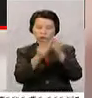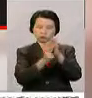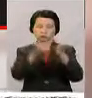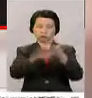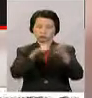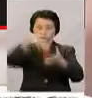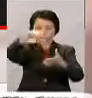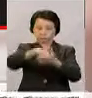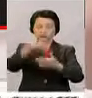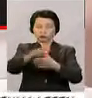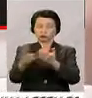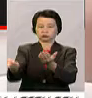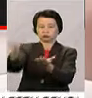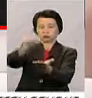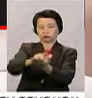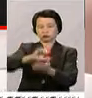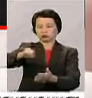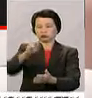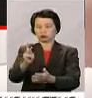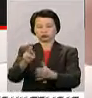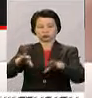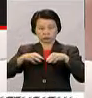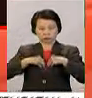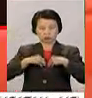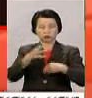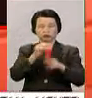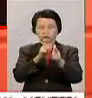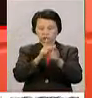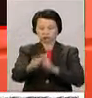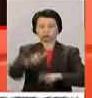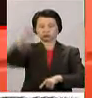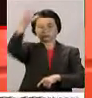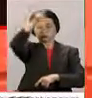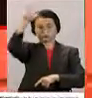pilihan raya setelah laporan jawatan kuasa diterima dan diluluskan kerajaan.